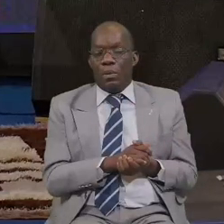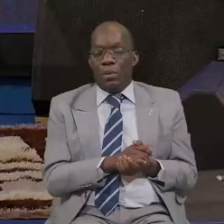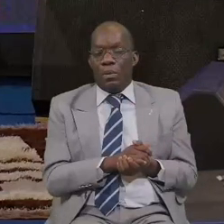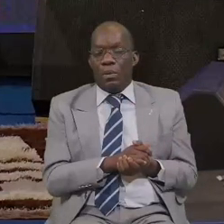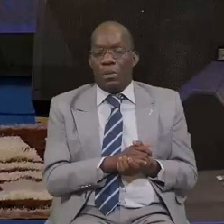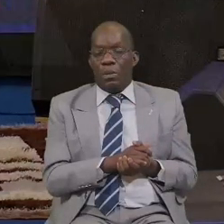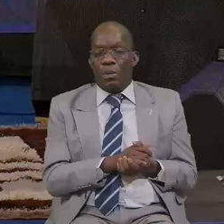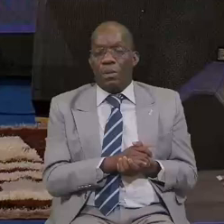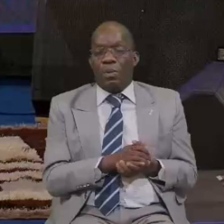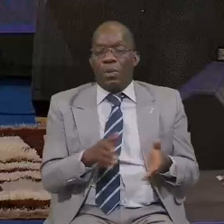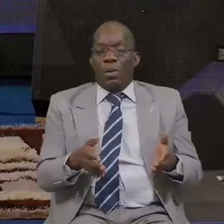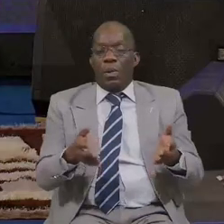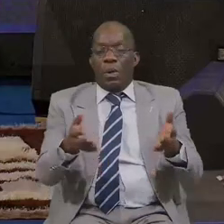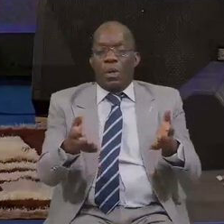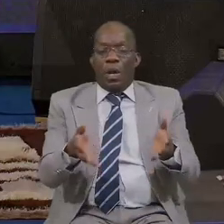Demande.